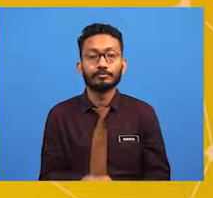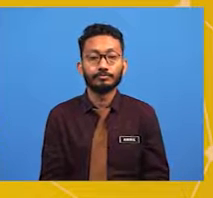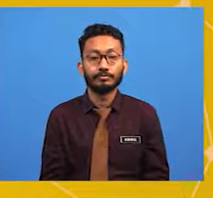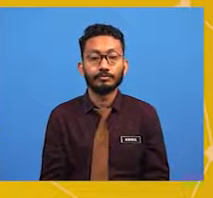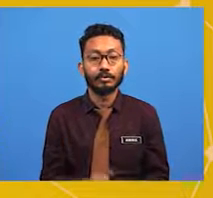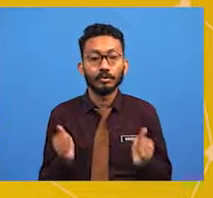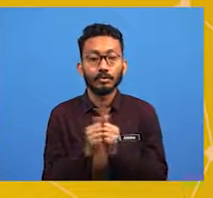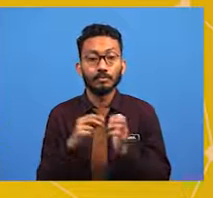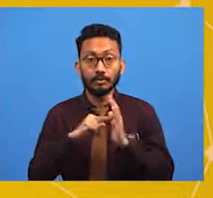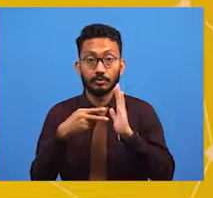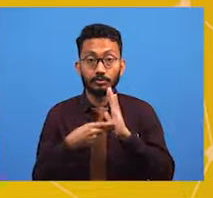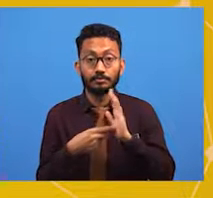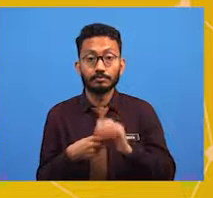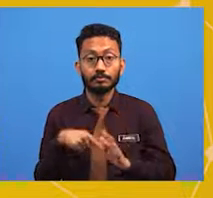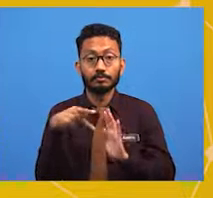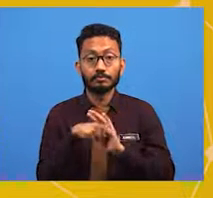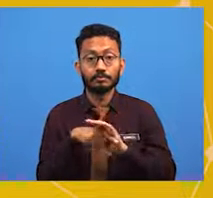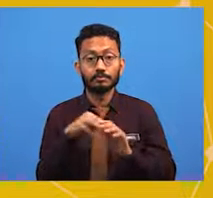maksud pemalar.